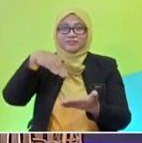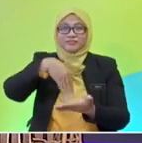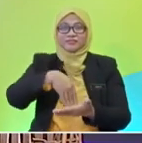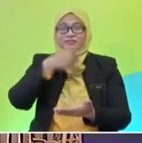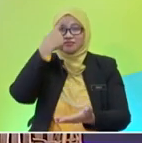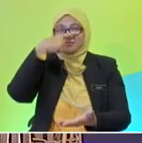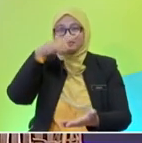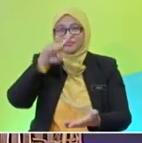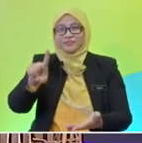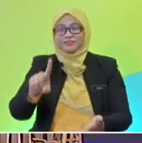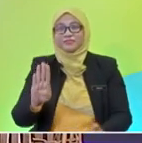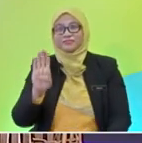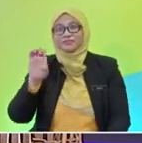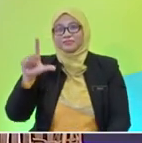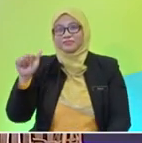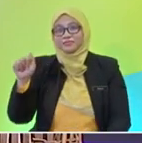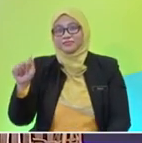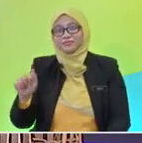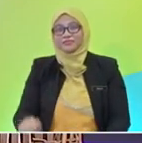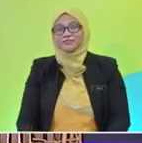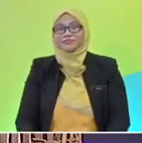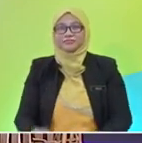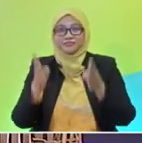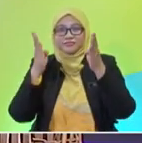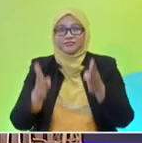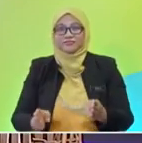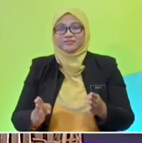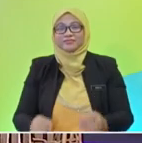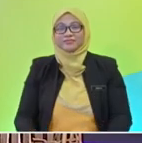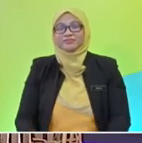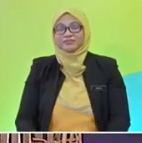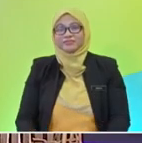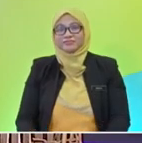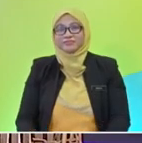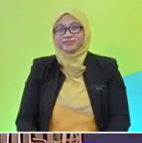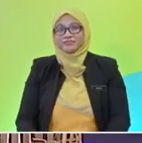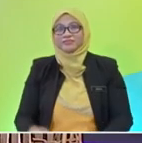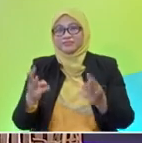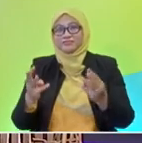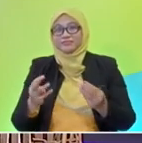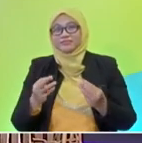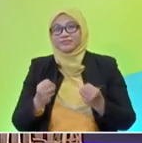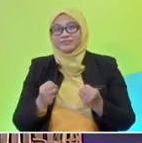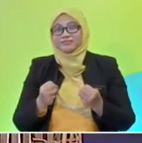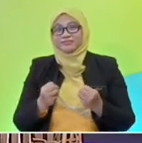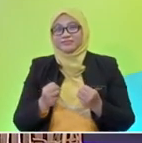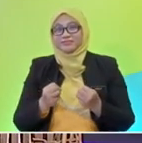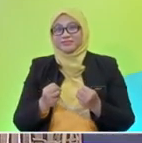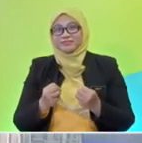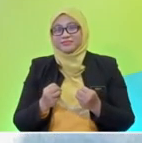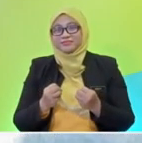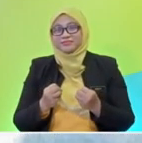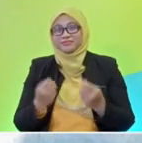untuk membela maruah bangsanya. Okey. Seterusnya dia ingin tebus maruah bangsa.